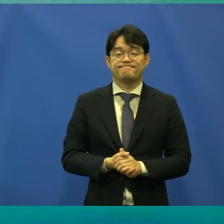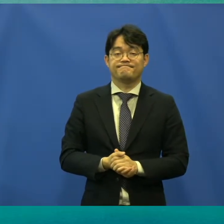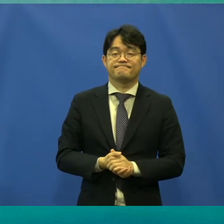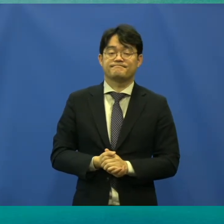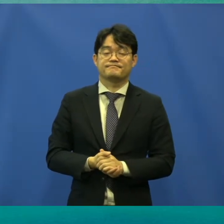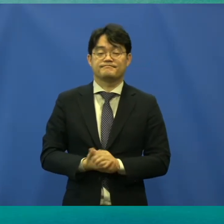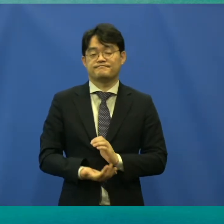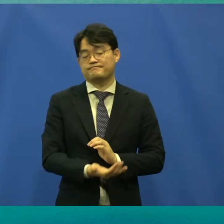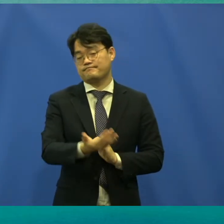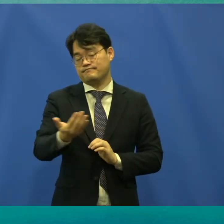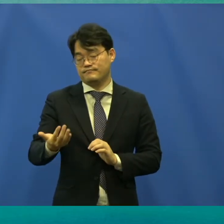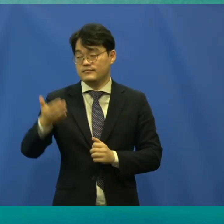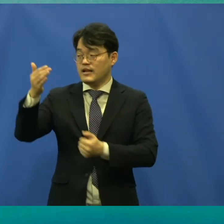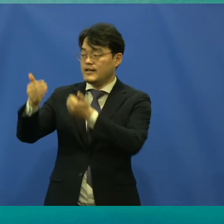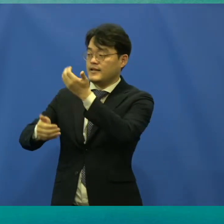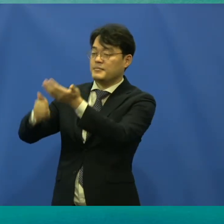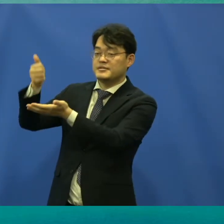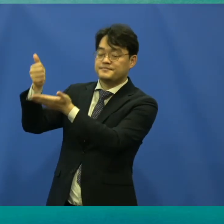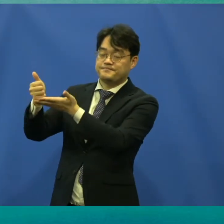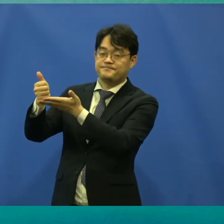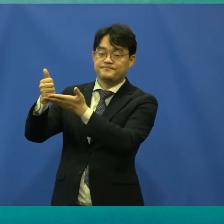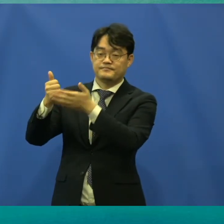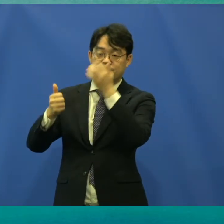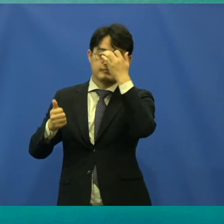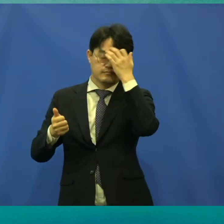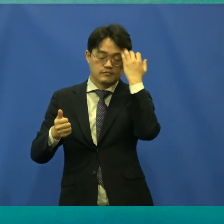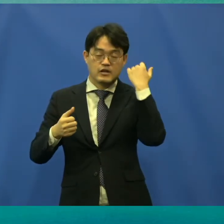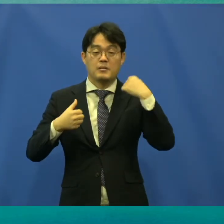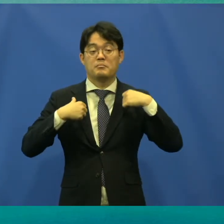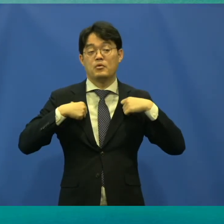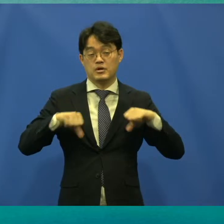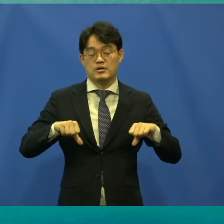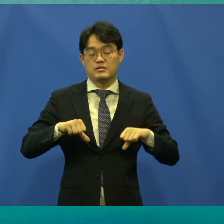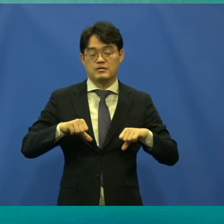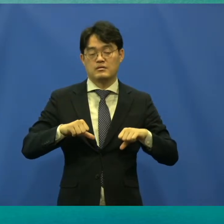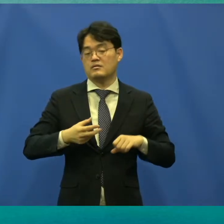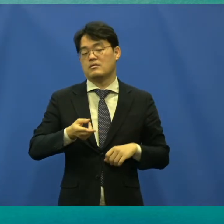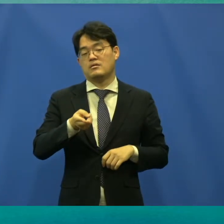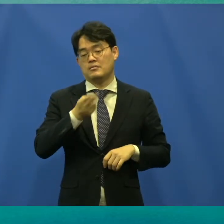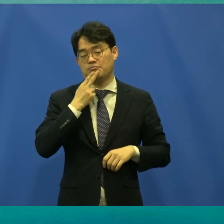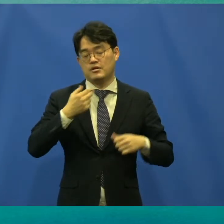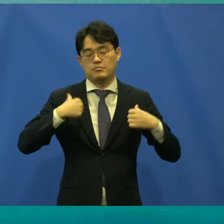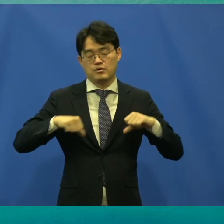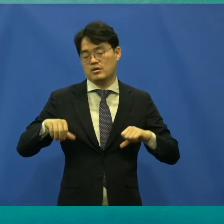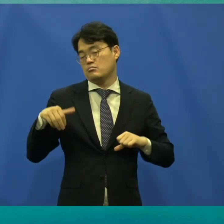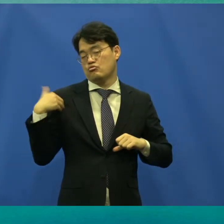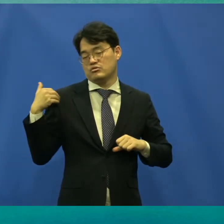그렇습니다, 여러분. 하나님은 포기를 모르시는 분이십니다.